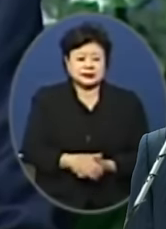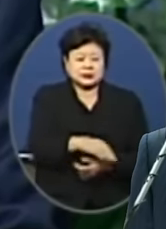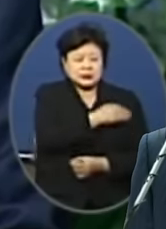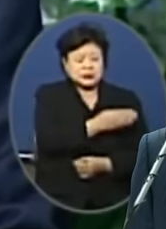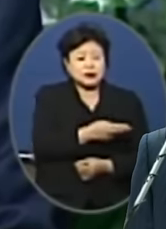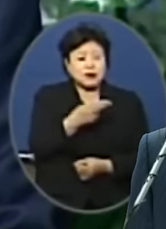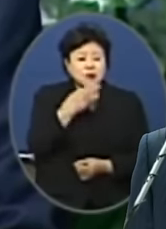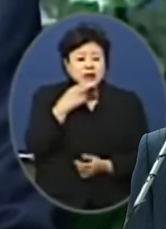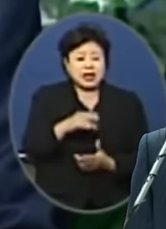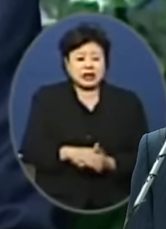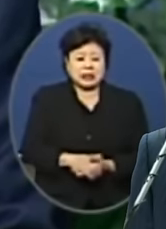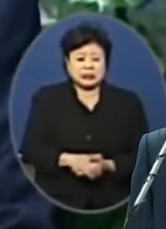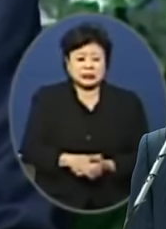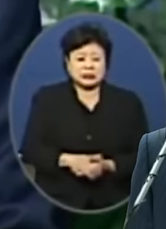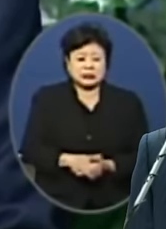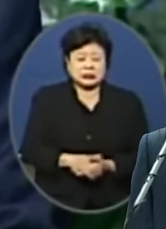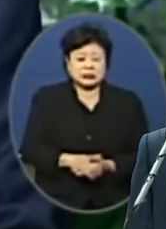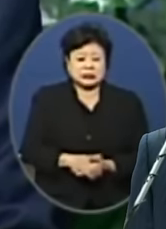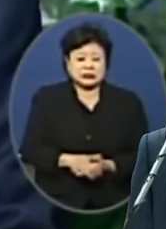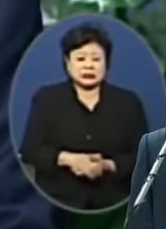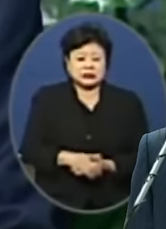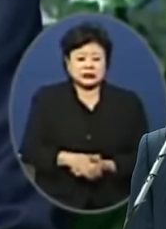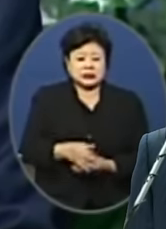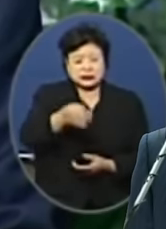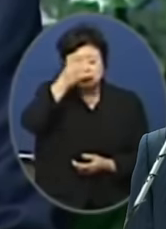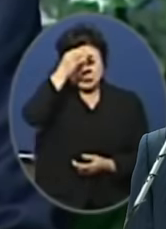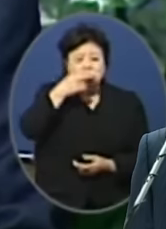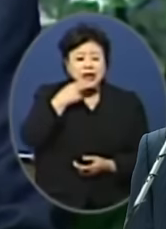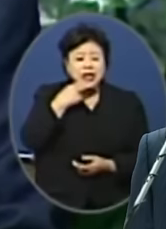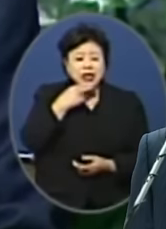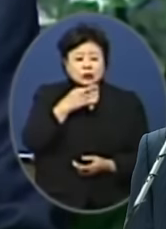능력이 없다, 실력이 없다, 돈이 없다,